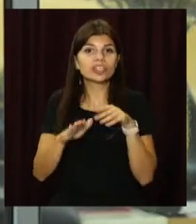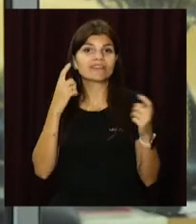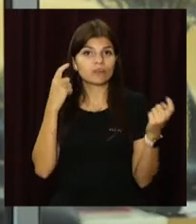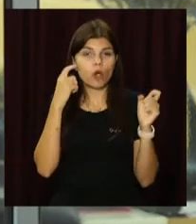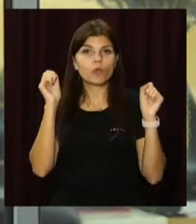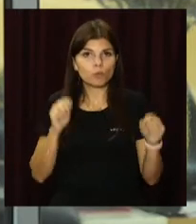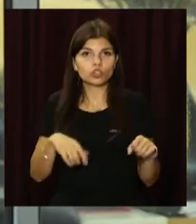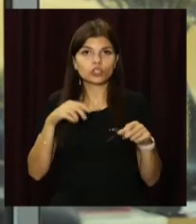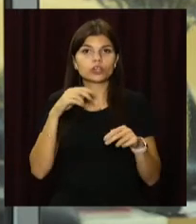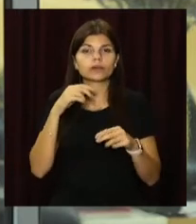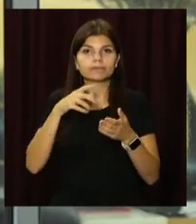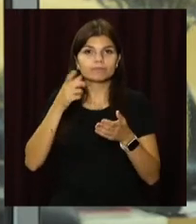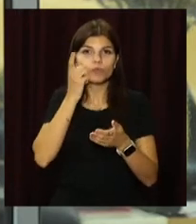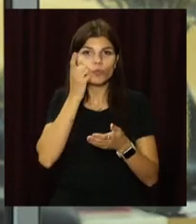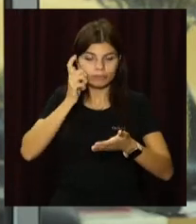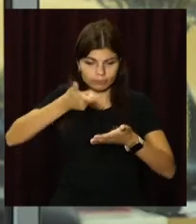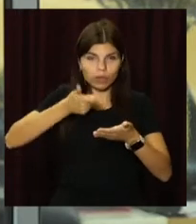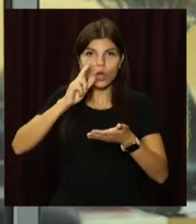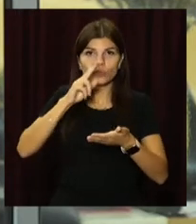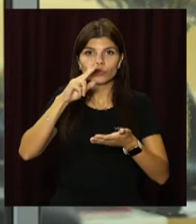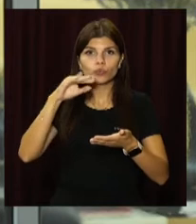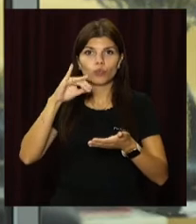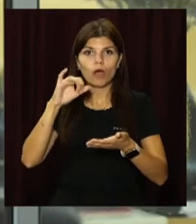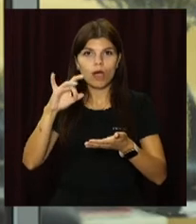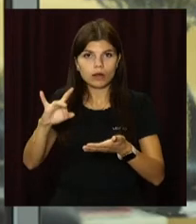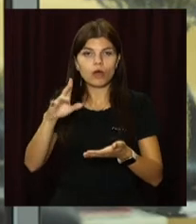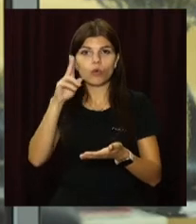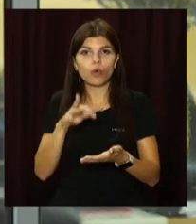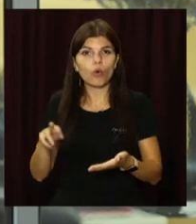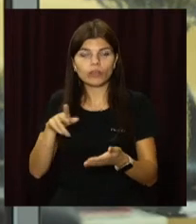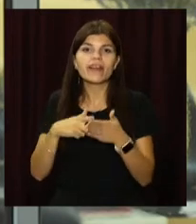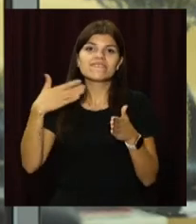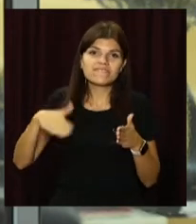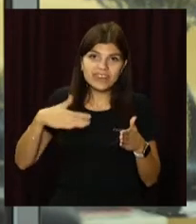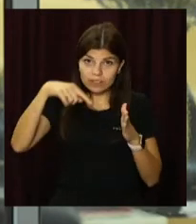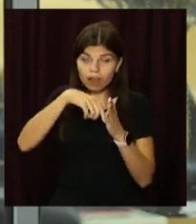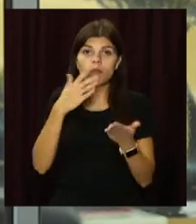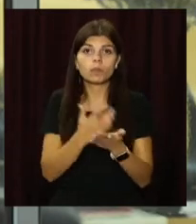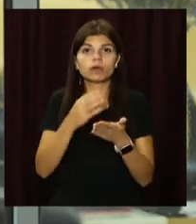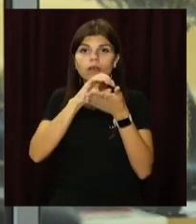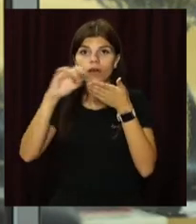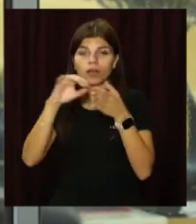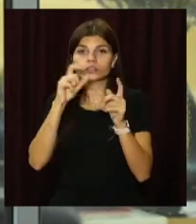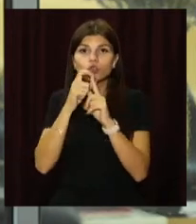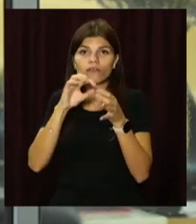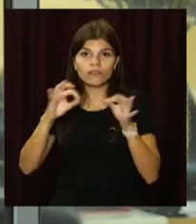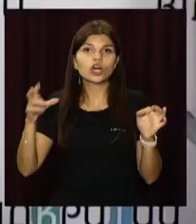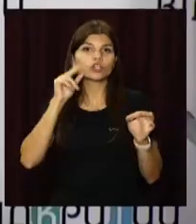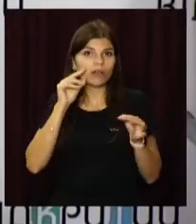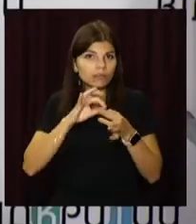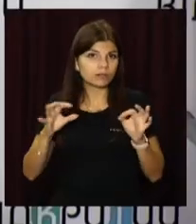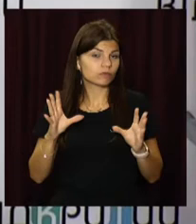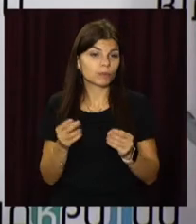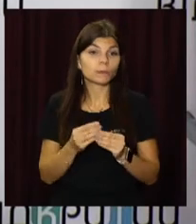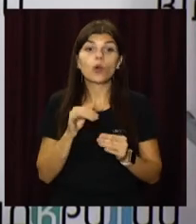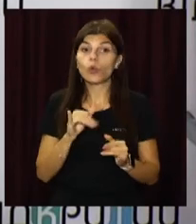інформації можна прочитати, відсканувавши QR-коди. Там відео, вправи, історичні дати та словники термінів. У